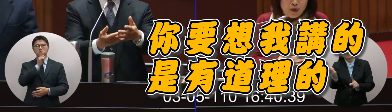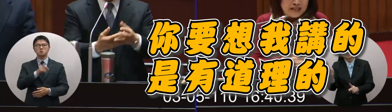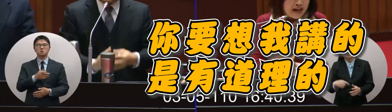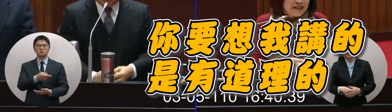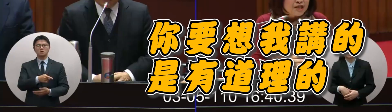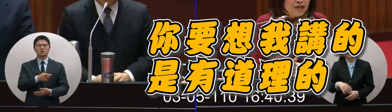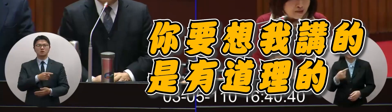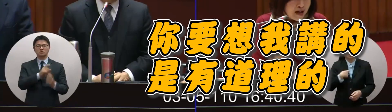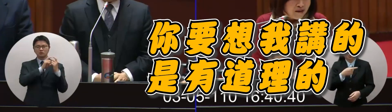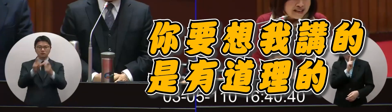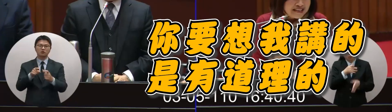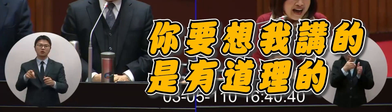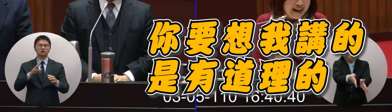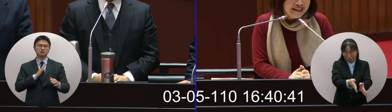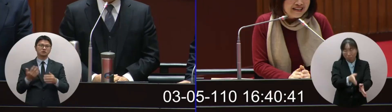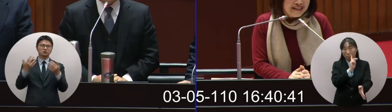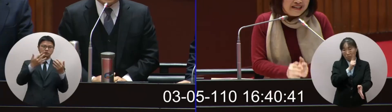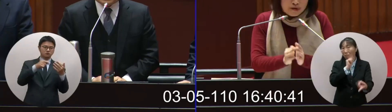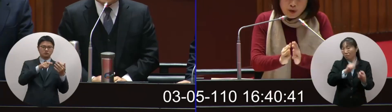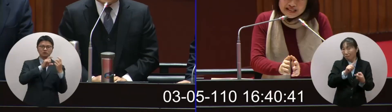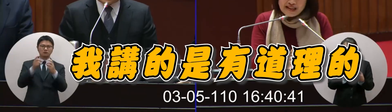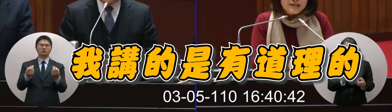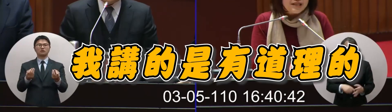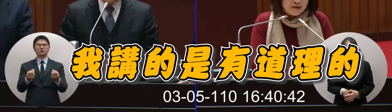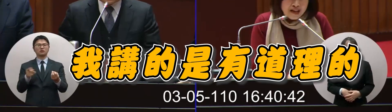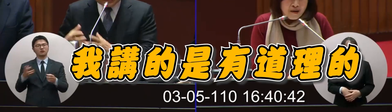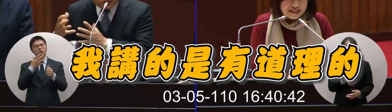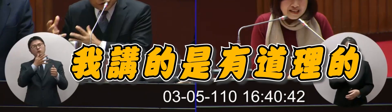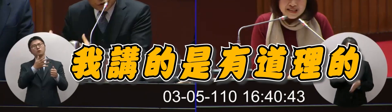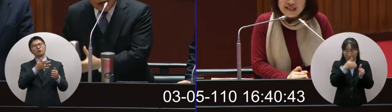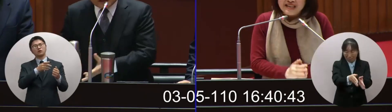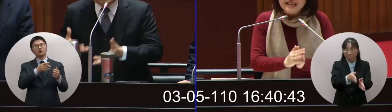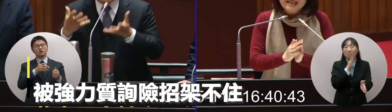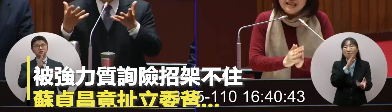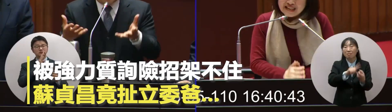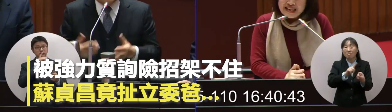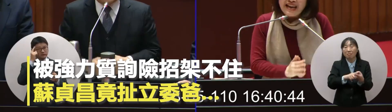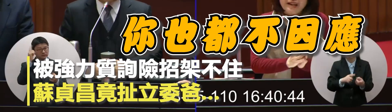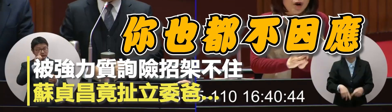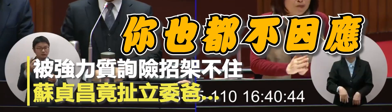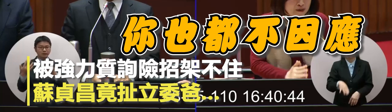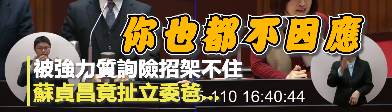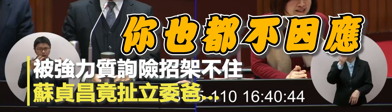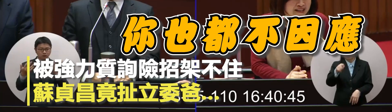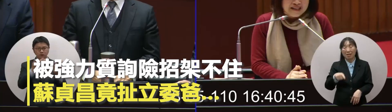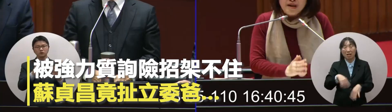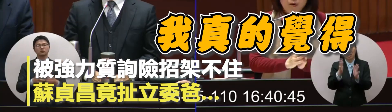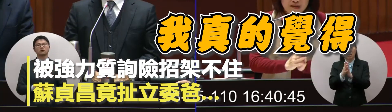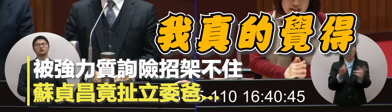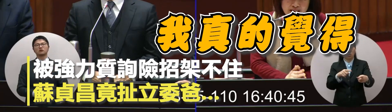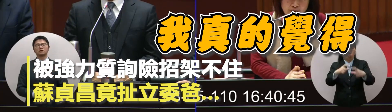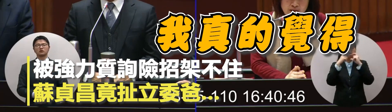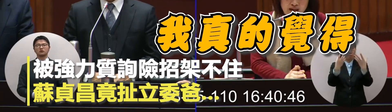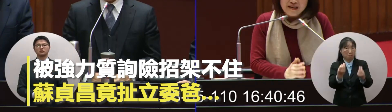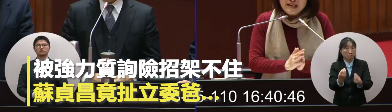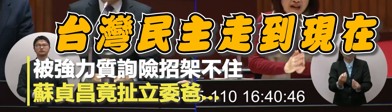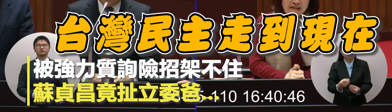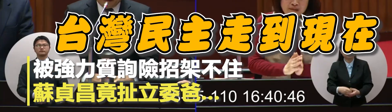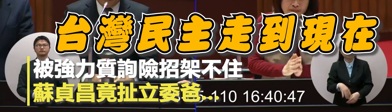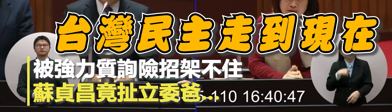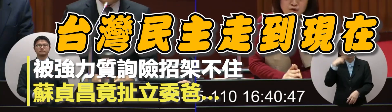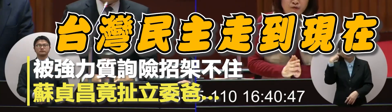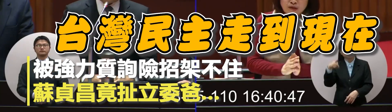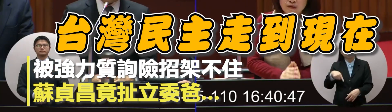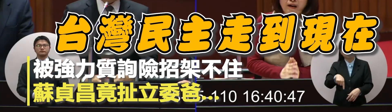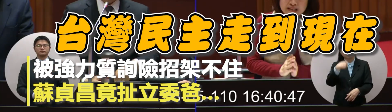要讲我讲的是有道理的、啊， 你何必给人家？ 我讲的是有道理的事情，你也都不因应。我真的觉得台